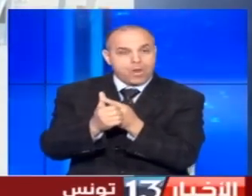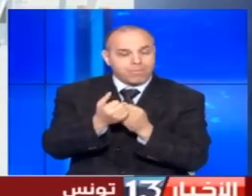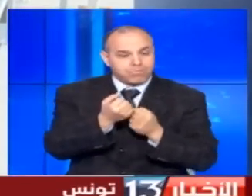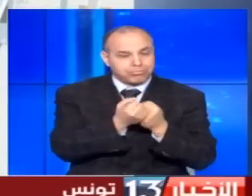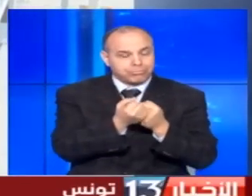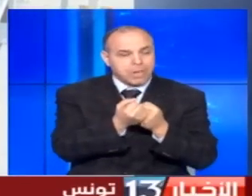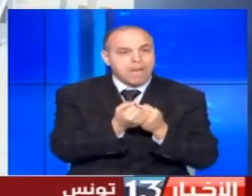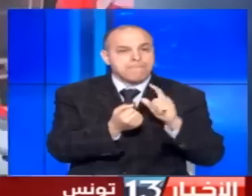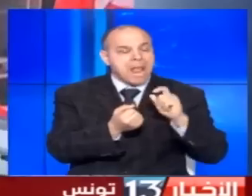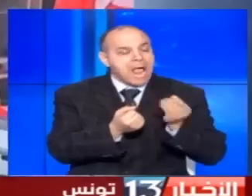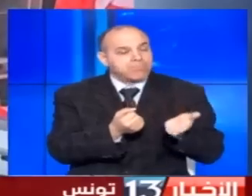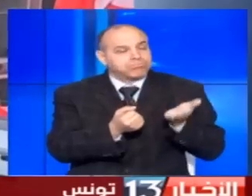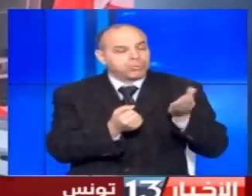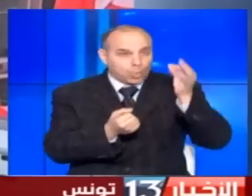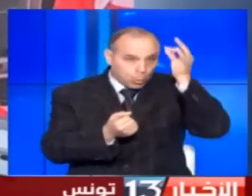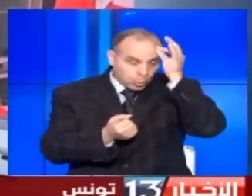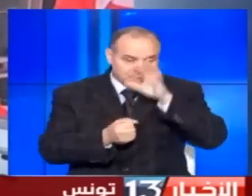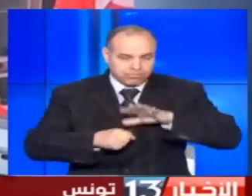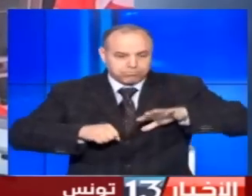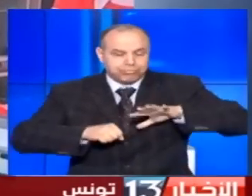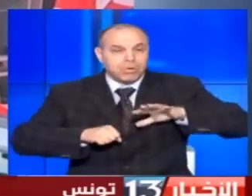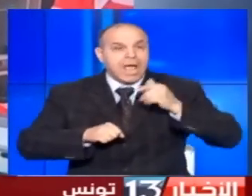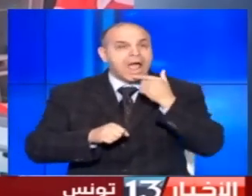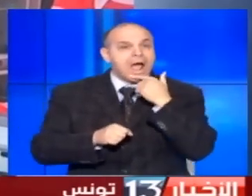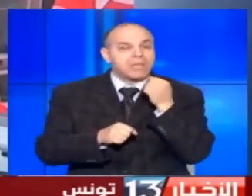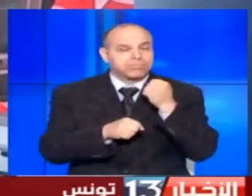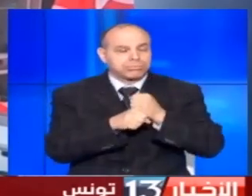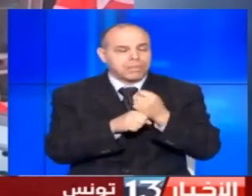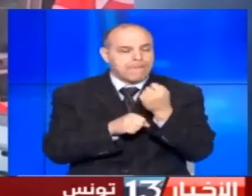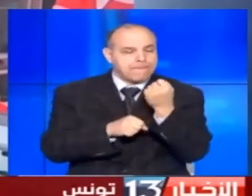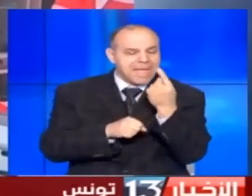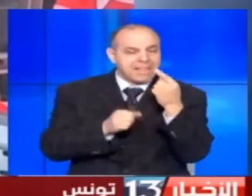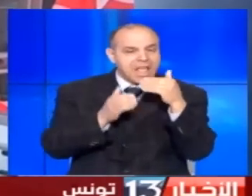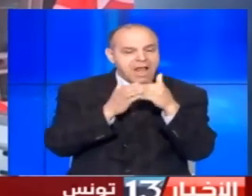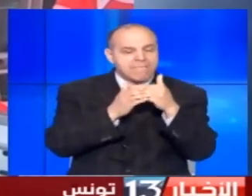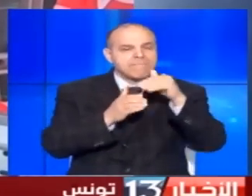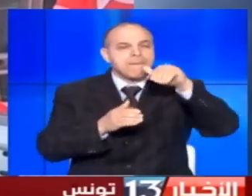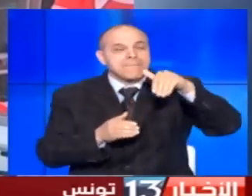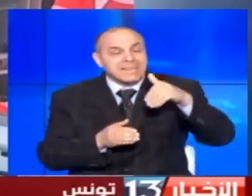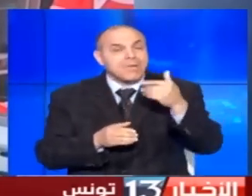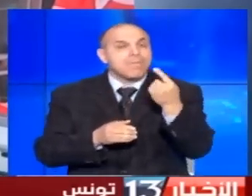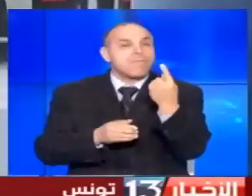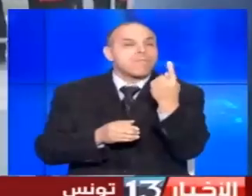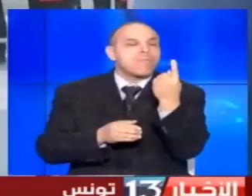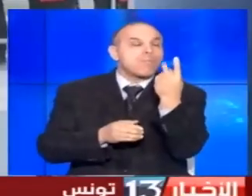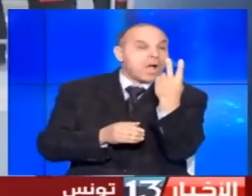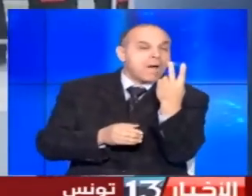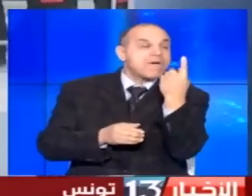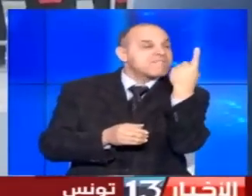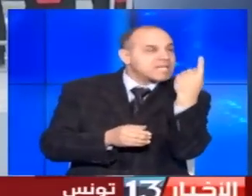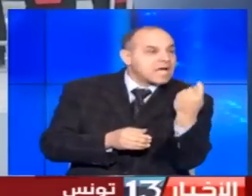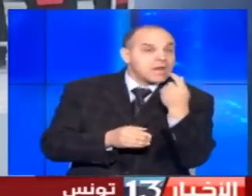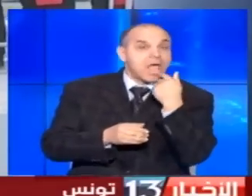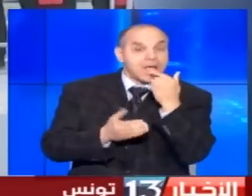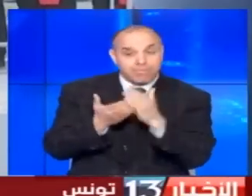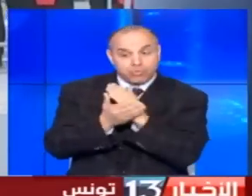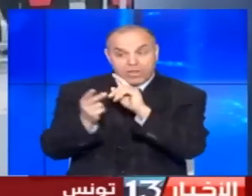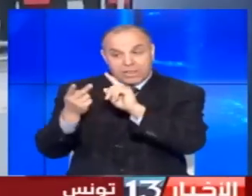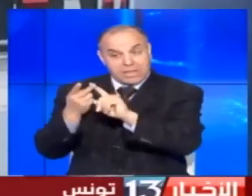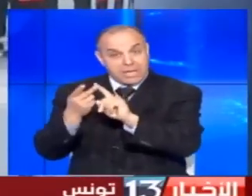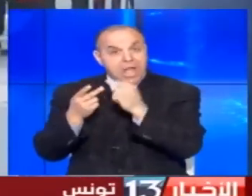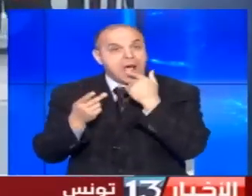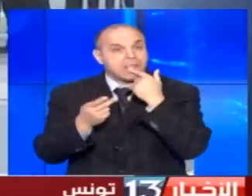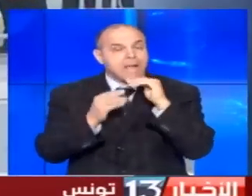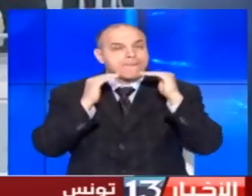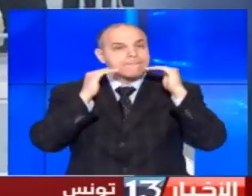طاقه انتاج المياه بتونس الكبرى بطاقه انتاج 100000 متر مكعب في اليوم فيما يتمثل المشروع الثاني